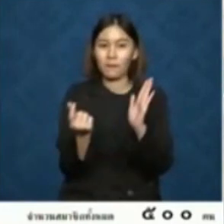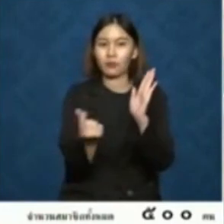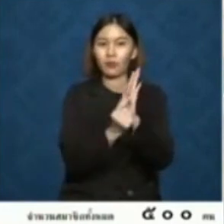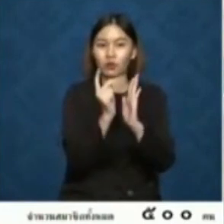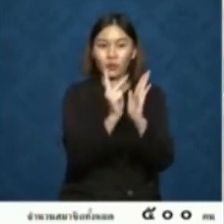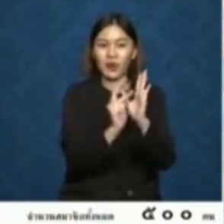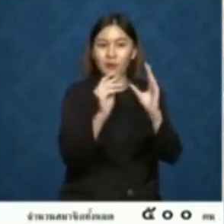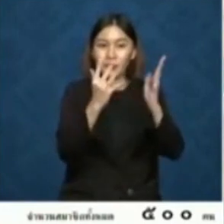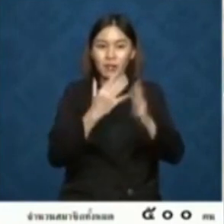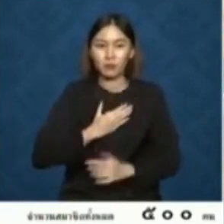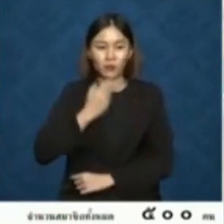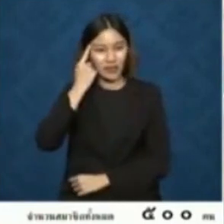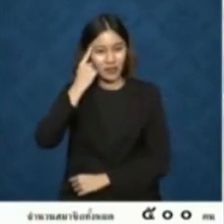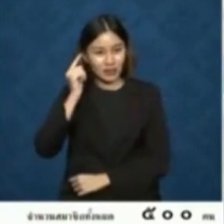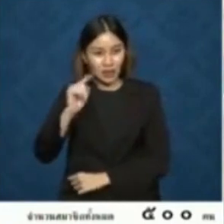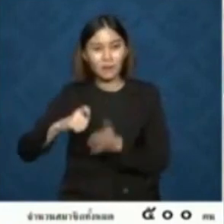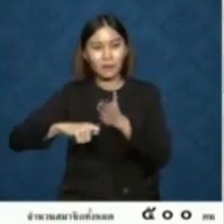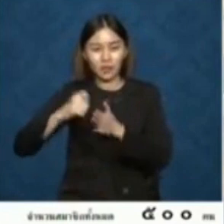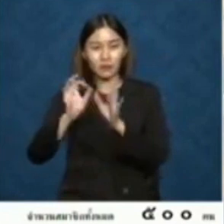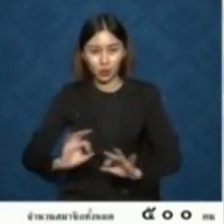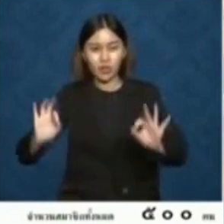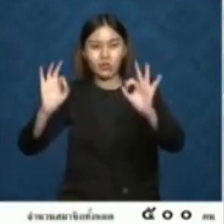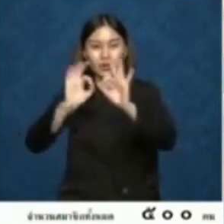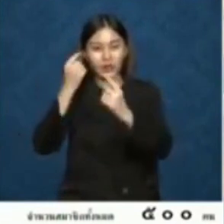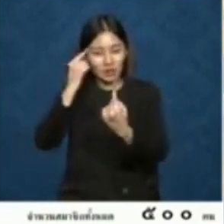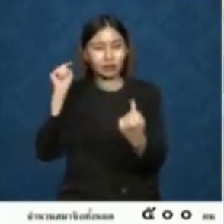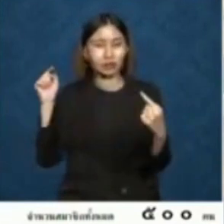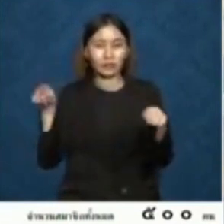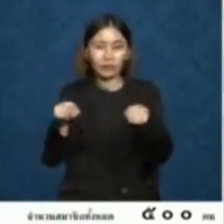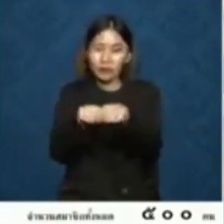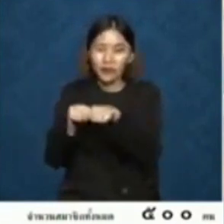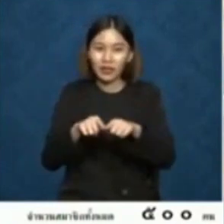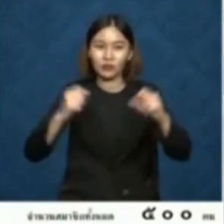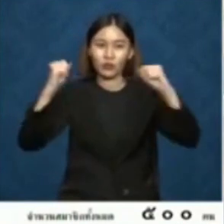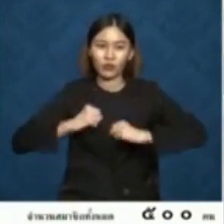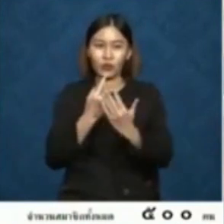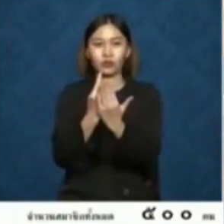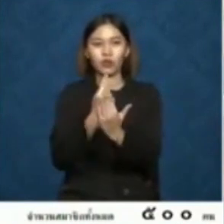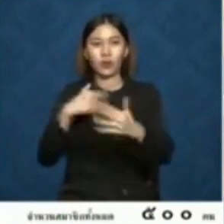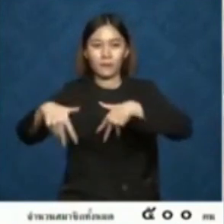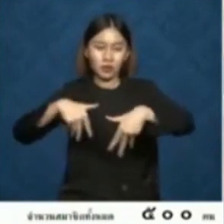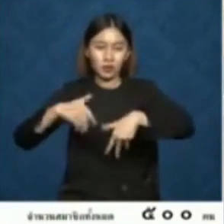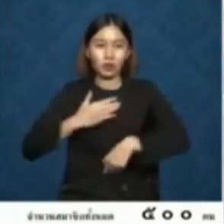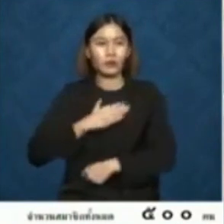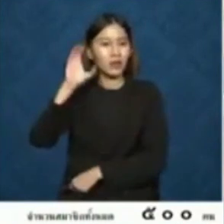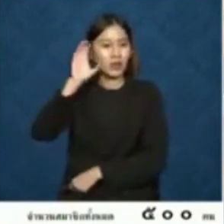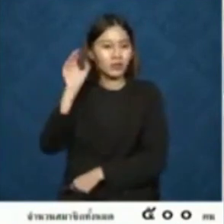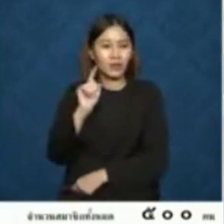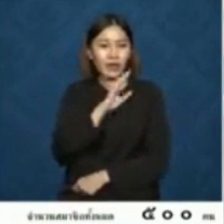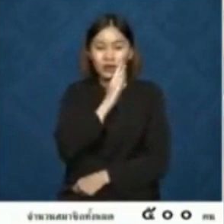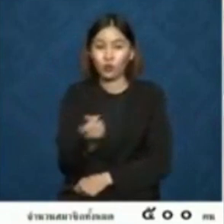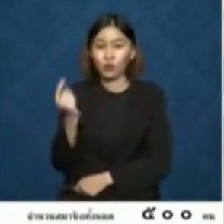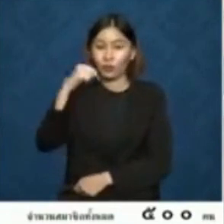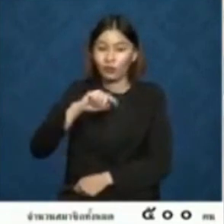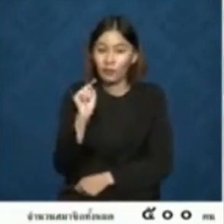ไม่ได้มีการบรรจุวาระกฎหมายแต่ผมคิดว่านี่เป็นเงื่อนไขสำคัญที่เราเห็นตรงการเป็นฉันทามติของตัวแทนพี่น้องประชาชนแล้วผมเชื่อมั่นว่